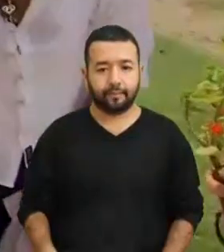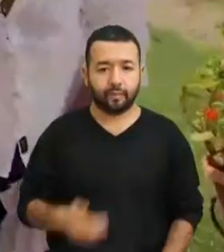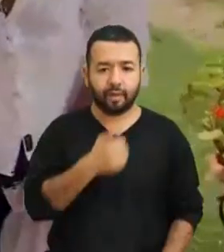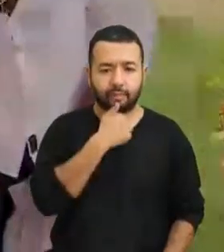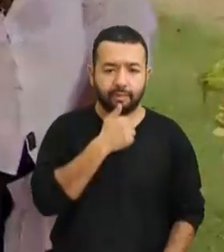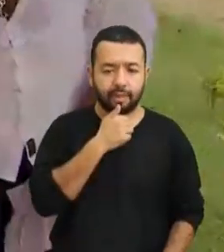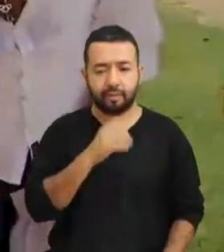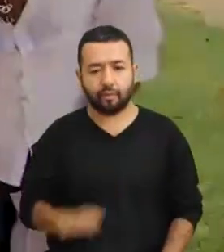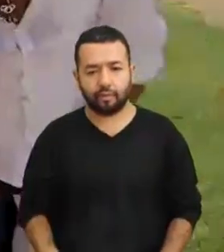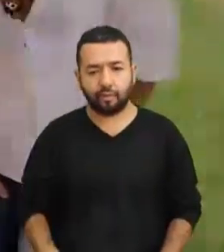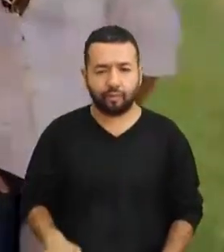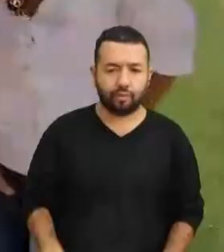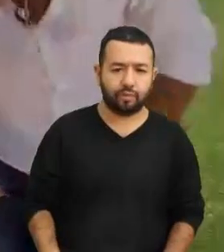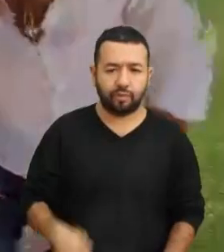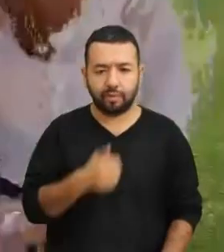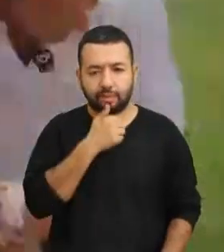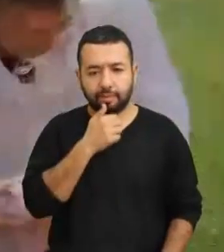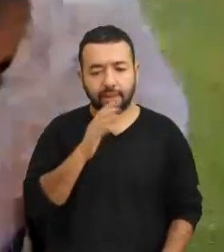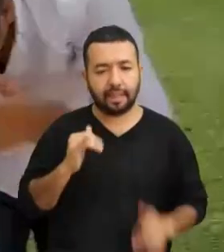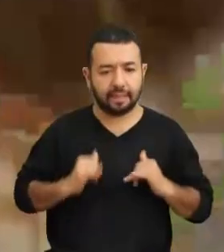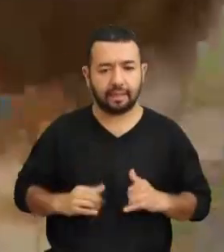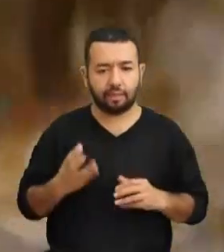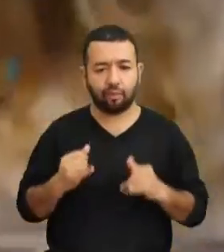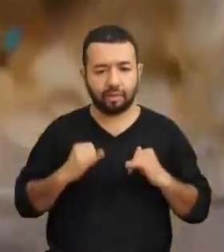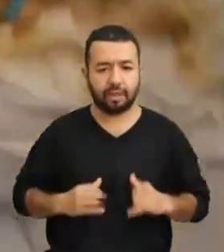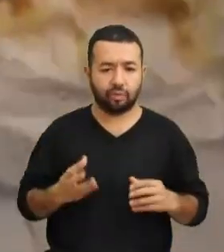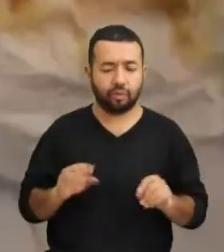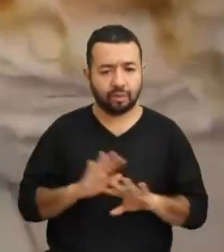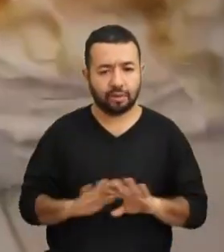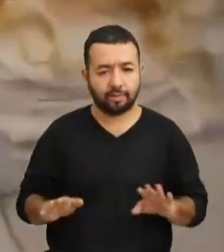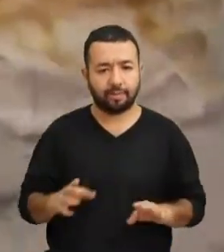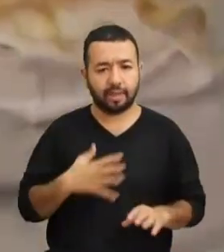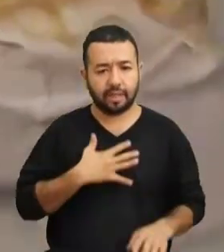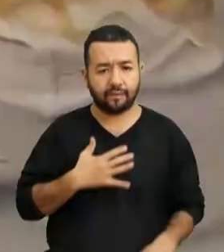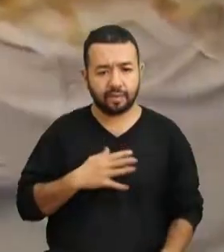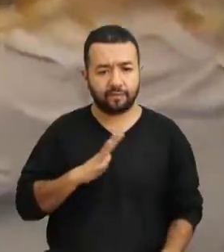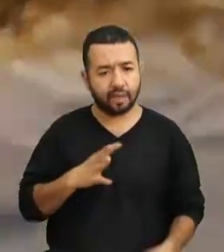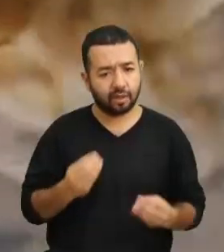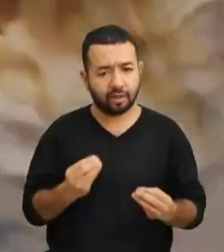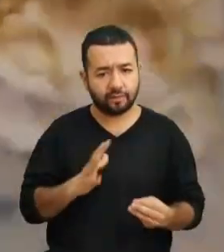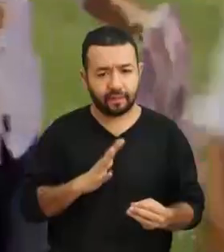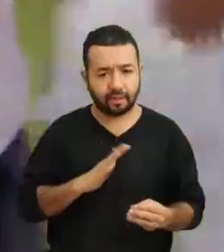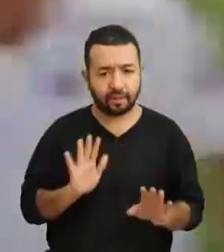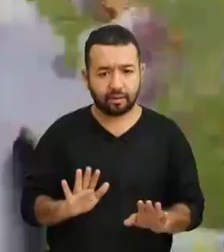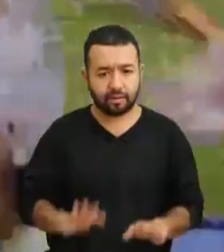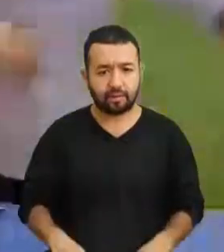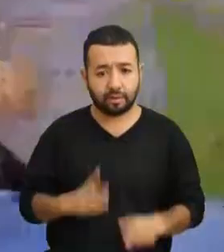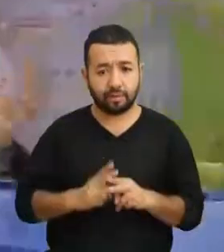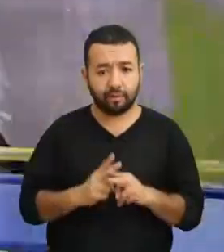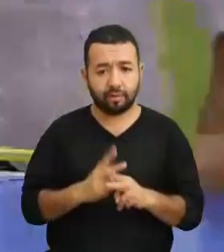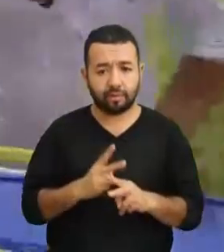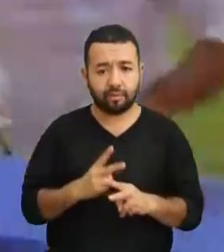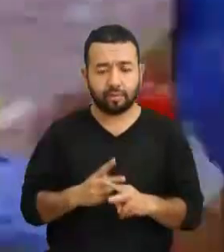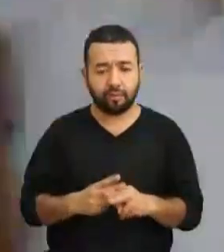Kapıya yöneldiler. Sakin ol. Sakin ol sen. Tamam. Nefes al iyi bak gayet iyi. Gayet iyi. Tamam. Çabuk.